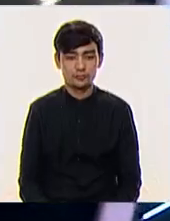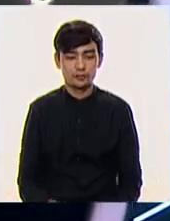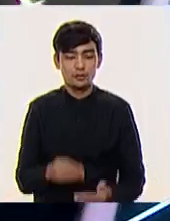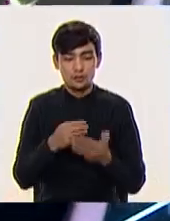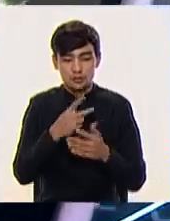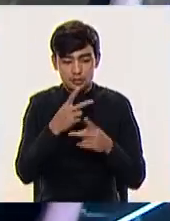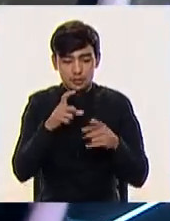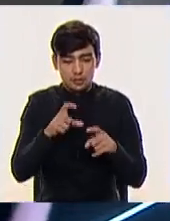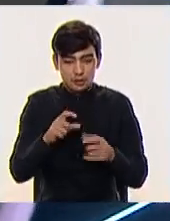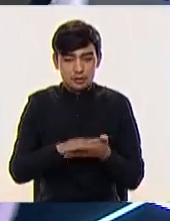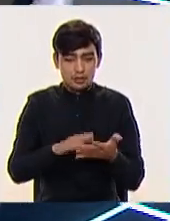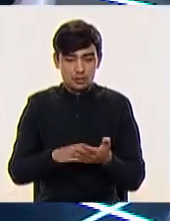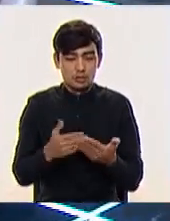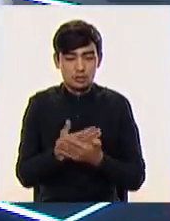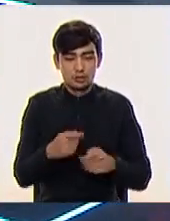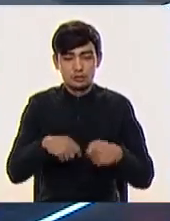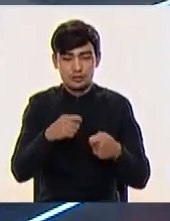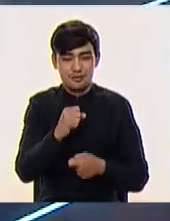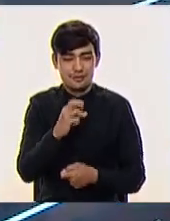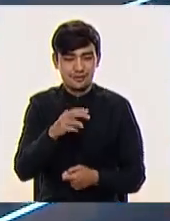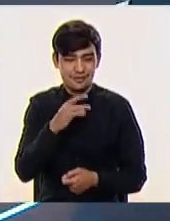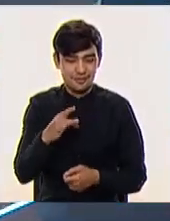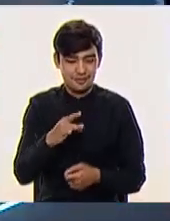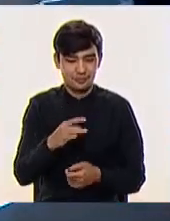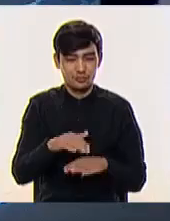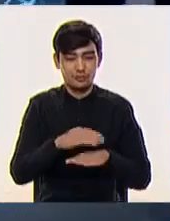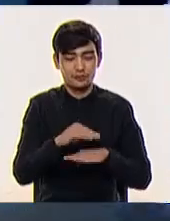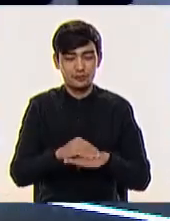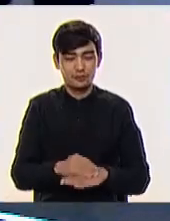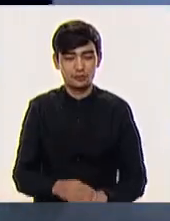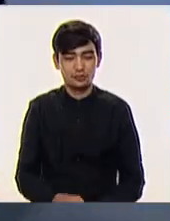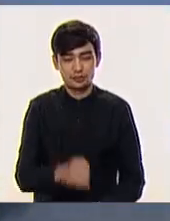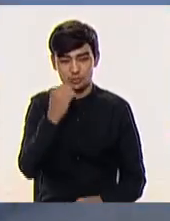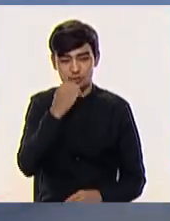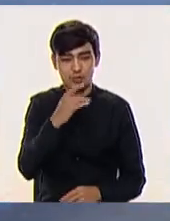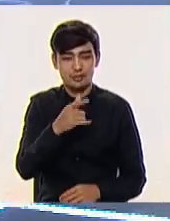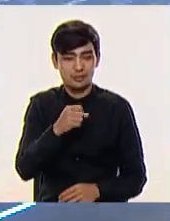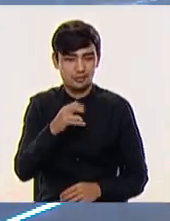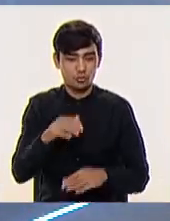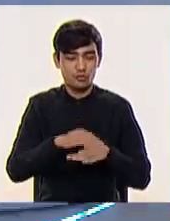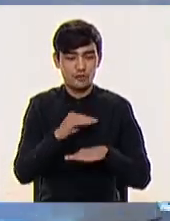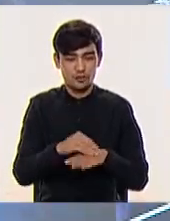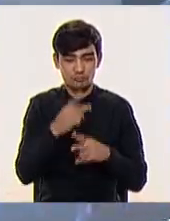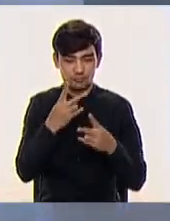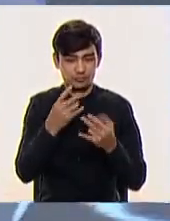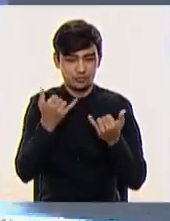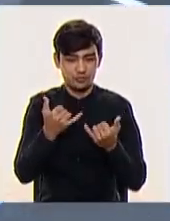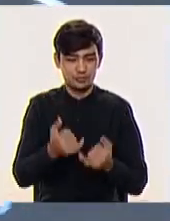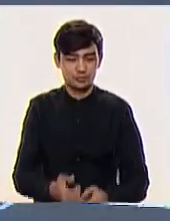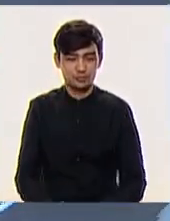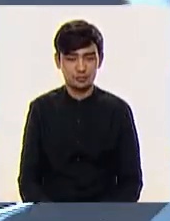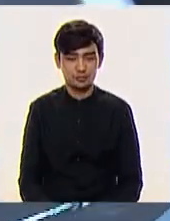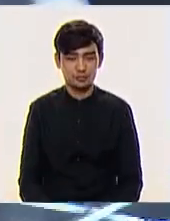Құрметті көрермен, әрі қарай жаңалықтарымызды әріптесім Асқар Меңдібаев жалғастырады. Қайырлы кеш, Асқар. Рахмет, Ерқанат. Добрый вечер. И смотрите прямо